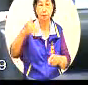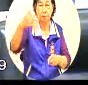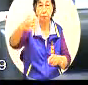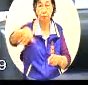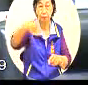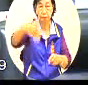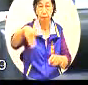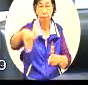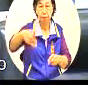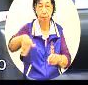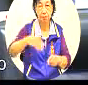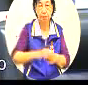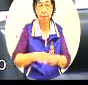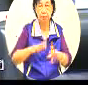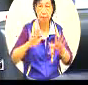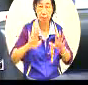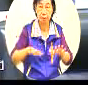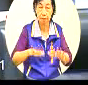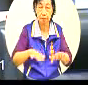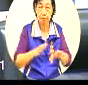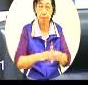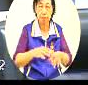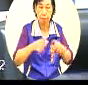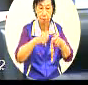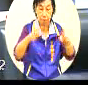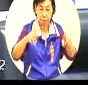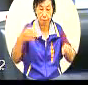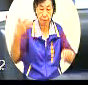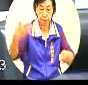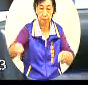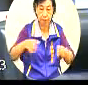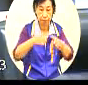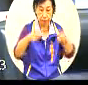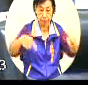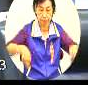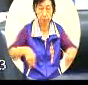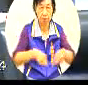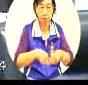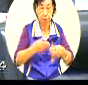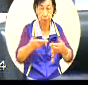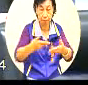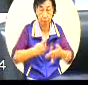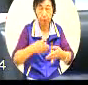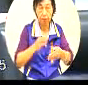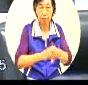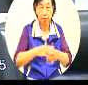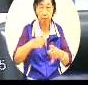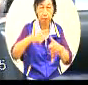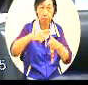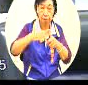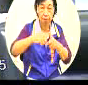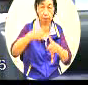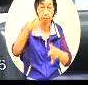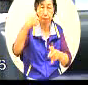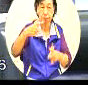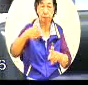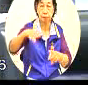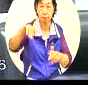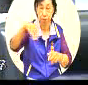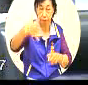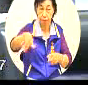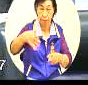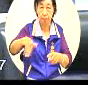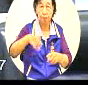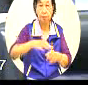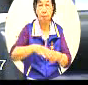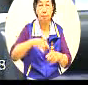觉奇怪，现在我收到自来水的水单的时候，我不是打交一度9元，我必须要交要交